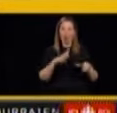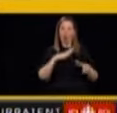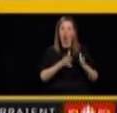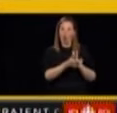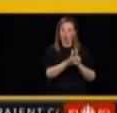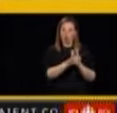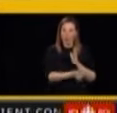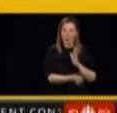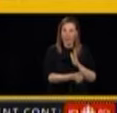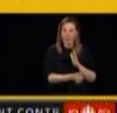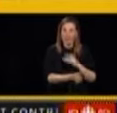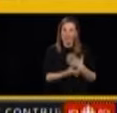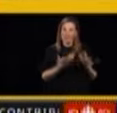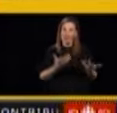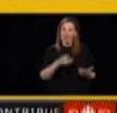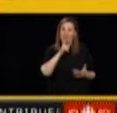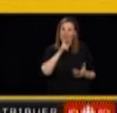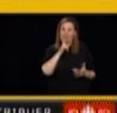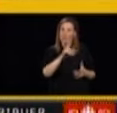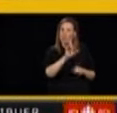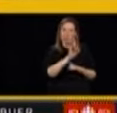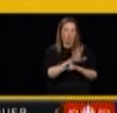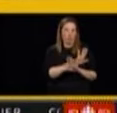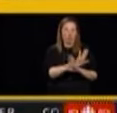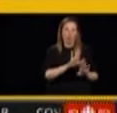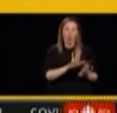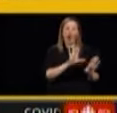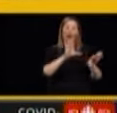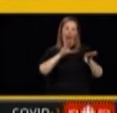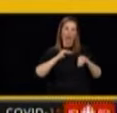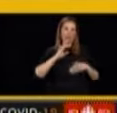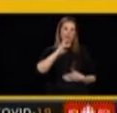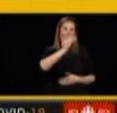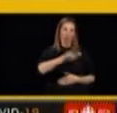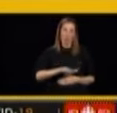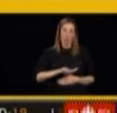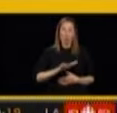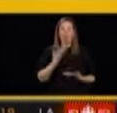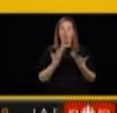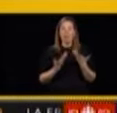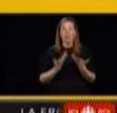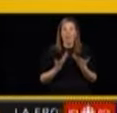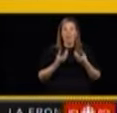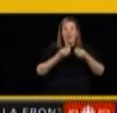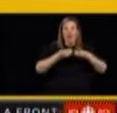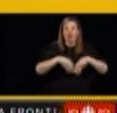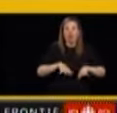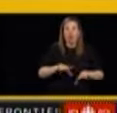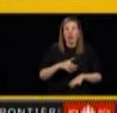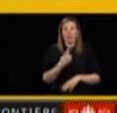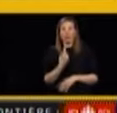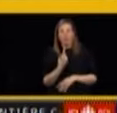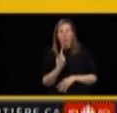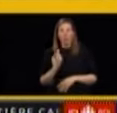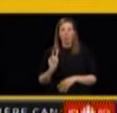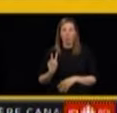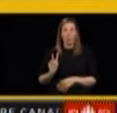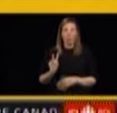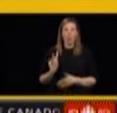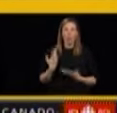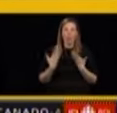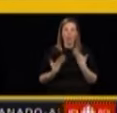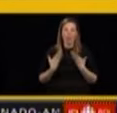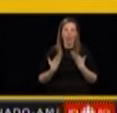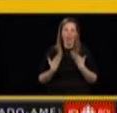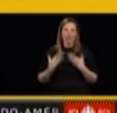pas faire exprès pour les refuser. Ça se peut qu'il y ait eu quelques cas qui sont tombés entre deux chaises entre le